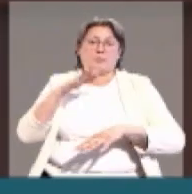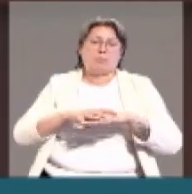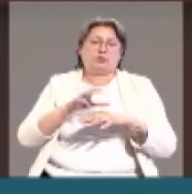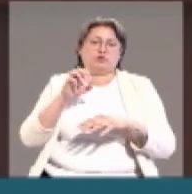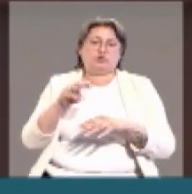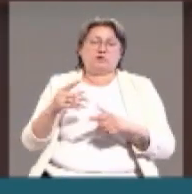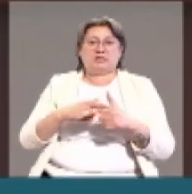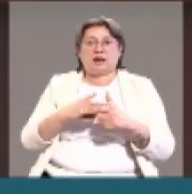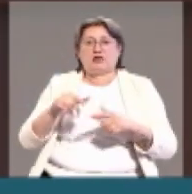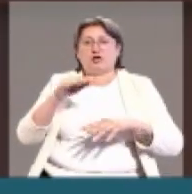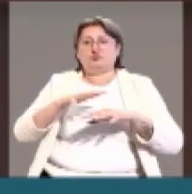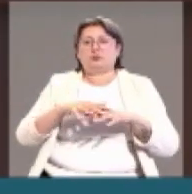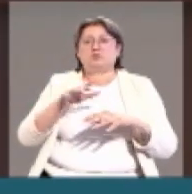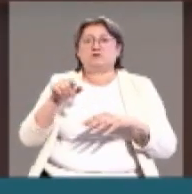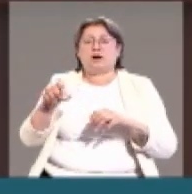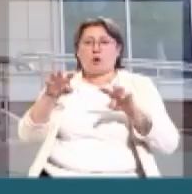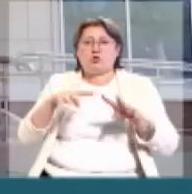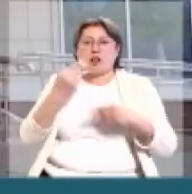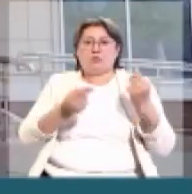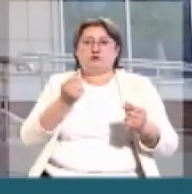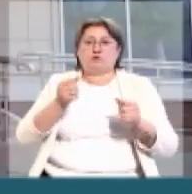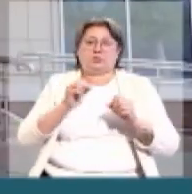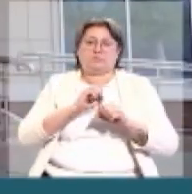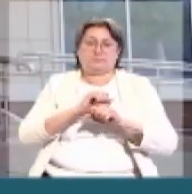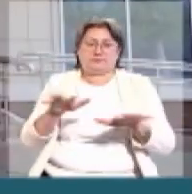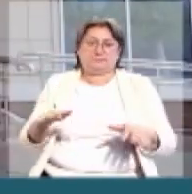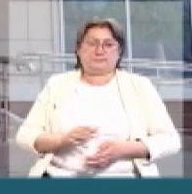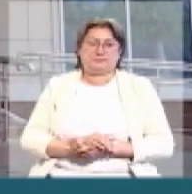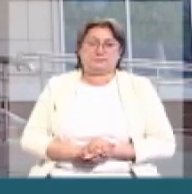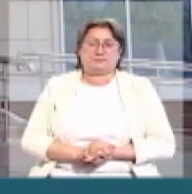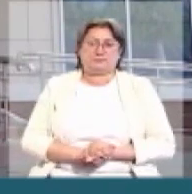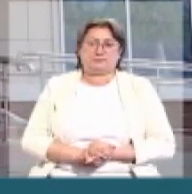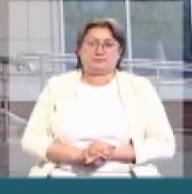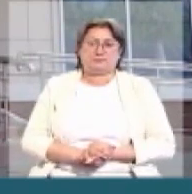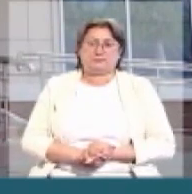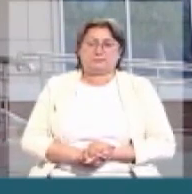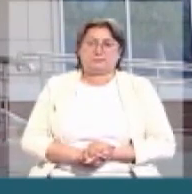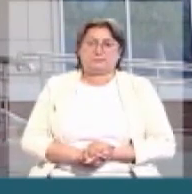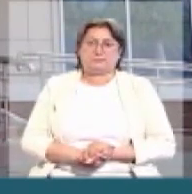банковские счета или на счета поставщиков коммунальных услуг Айдана Папанина Руслан джабаев телеканал Костанай